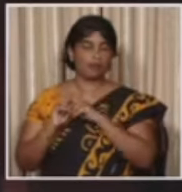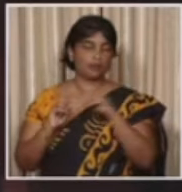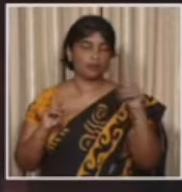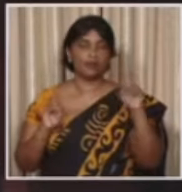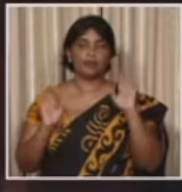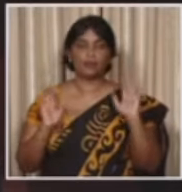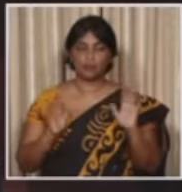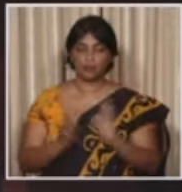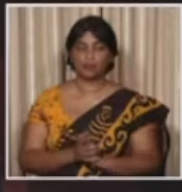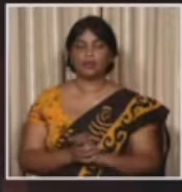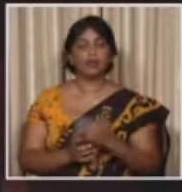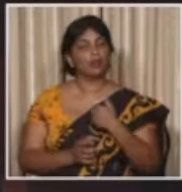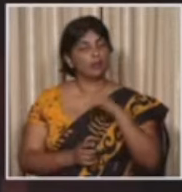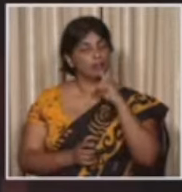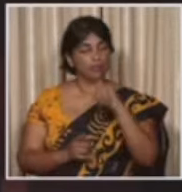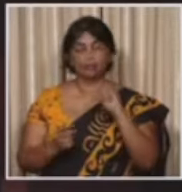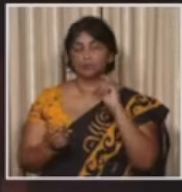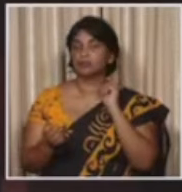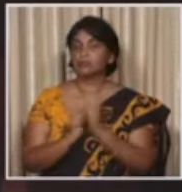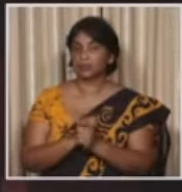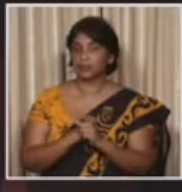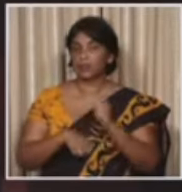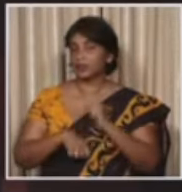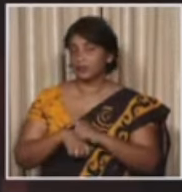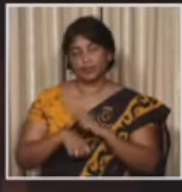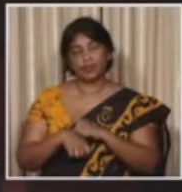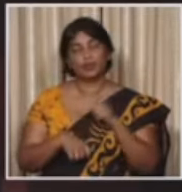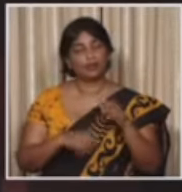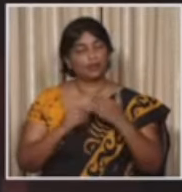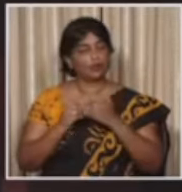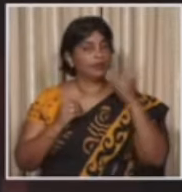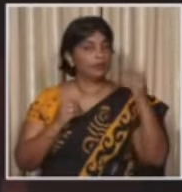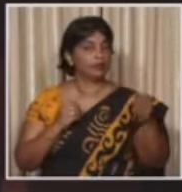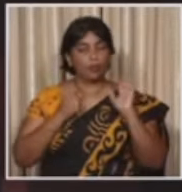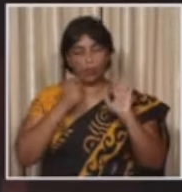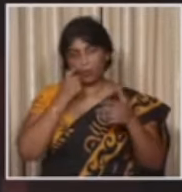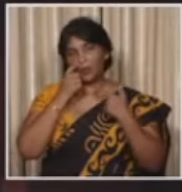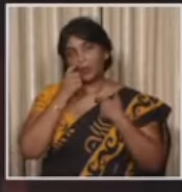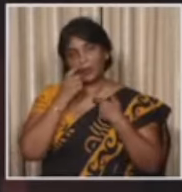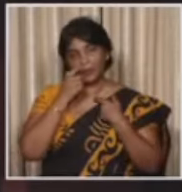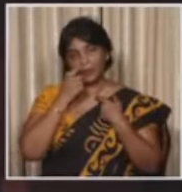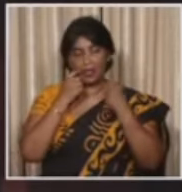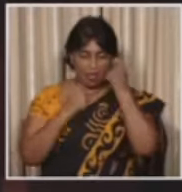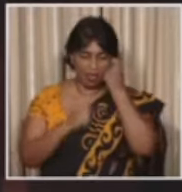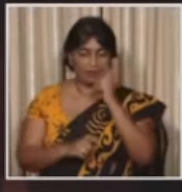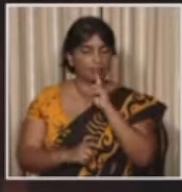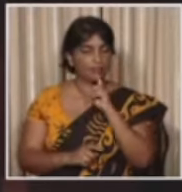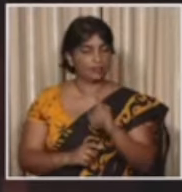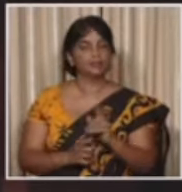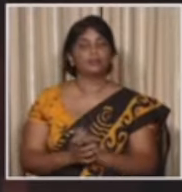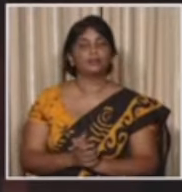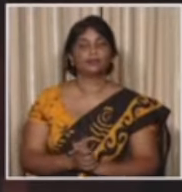පමණයිනේ. අපි ගේන සංශෝධනයක් ඒ කාලය ඊට වැඩිය දික් කරන්නට උනේ කියන අදහස ඇතුව